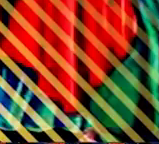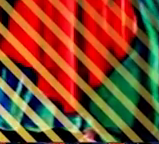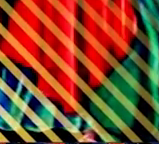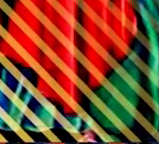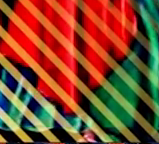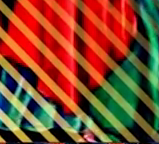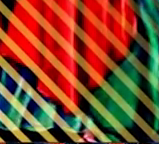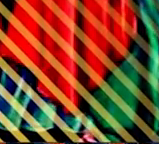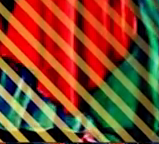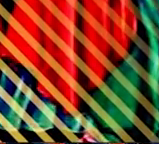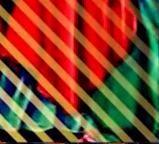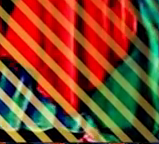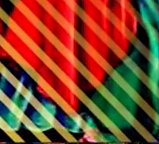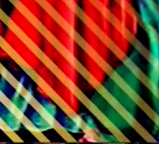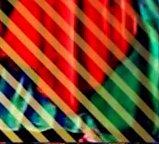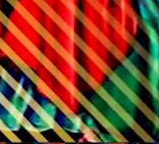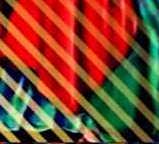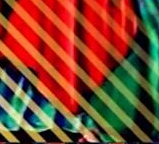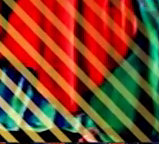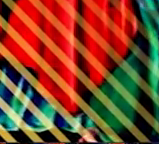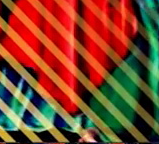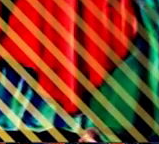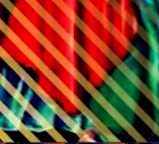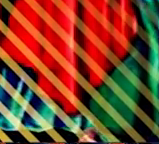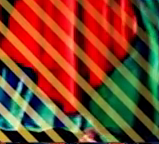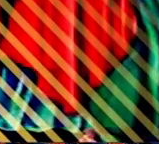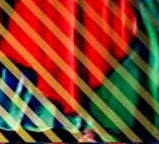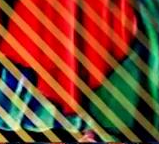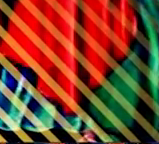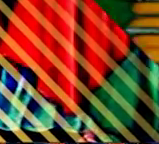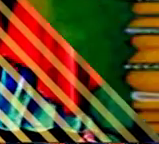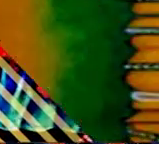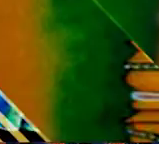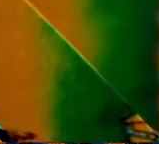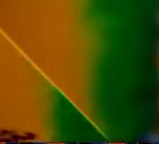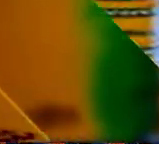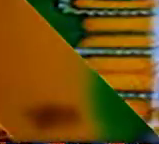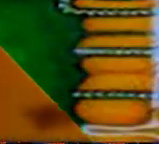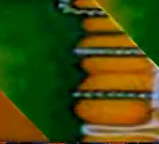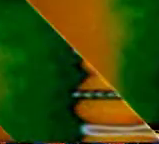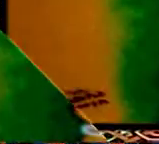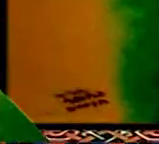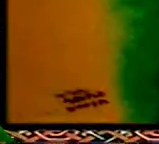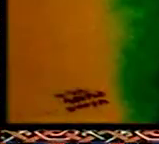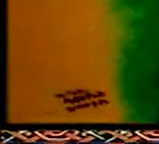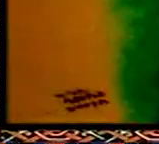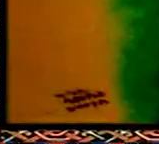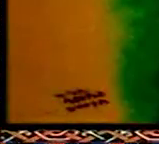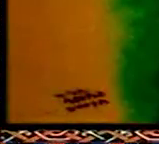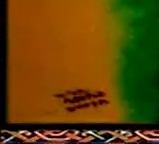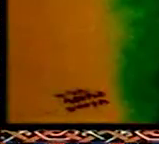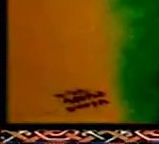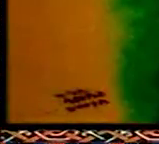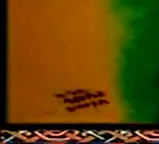ተወለደች። እንግዲህ እነዚህ ሰዎች ቀያቸውን ቦታቸውን ድንገት ብድግ ብለው